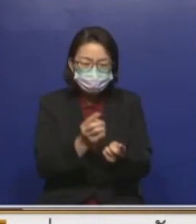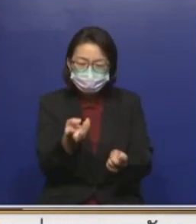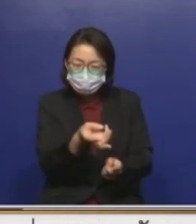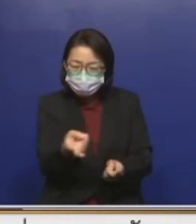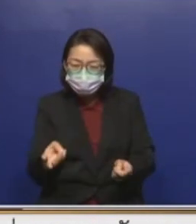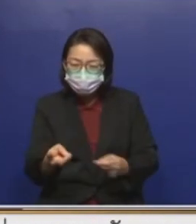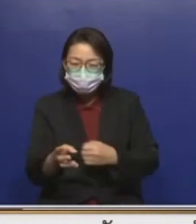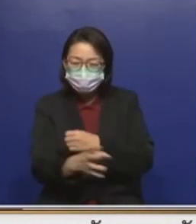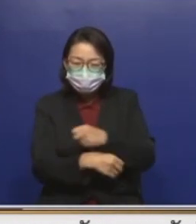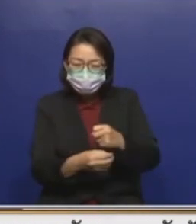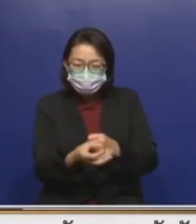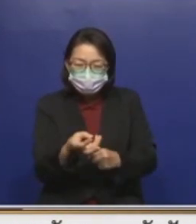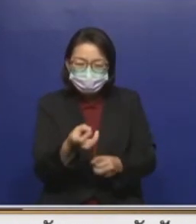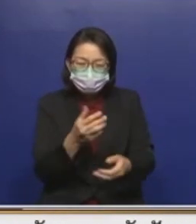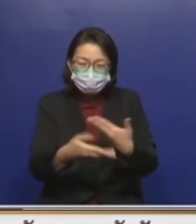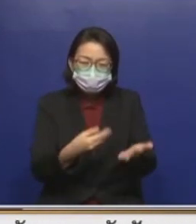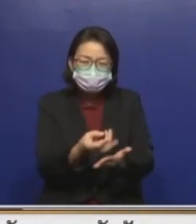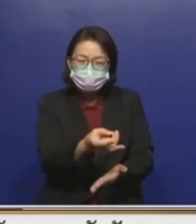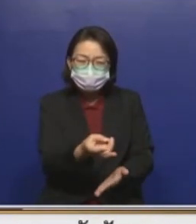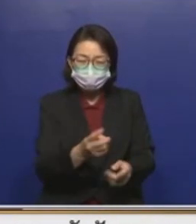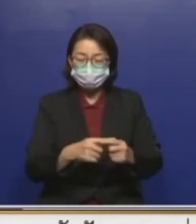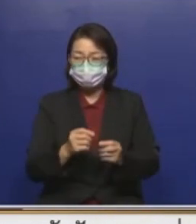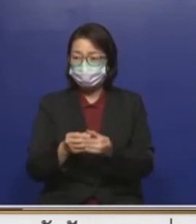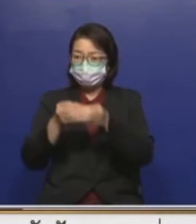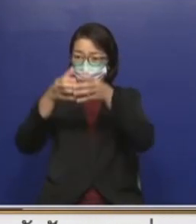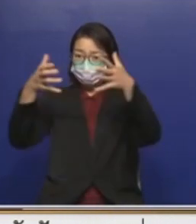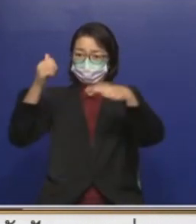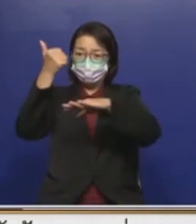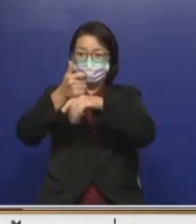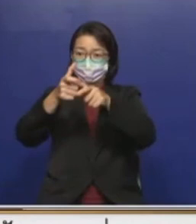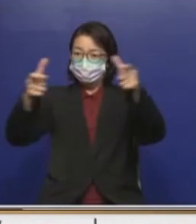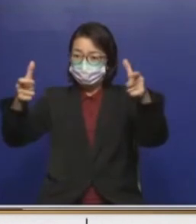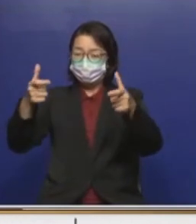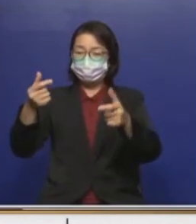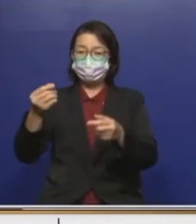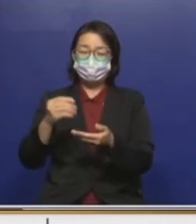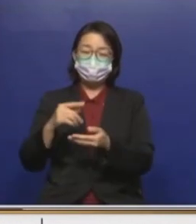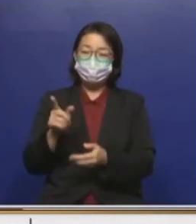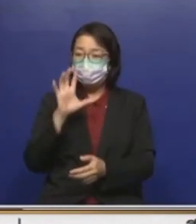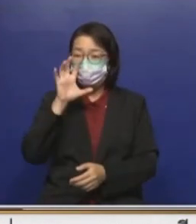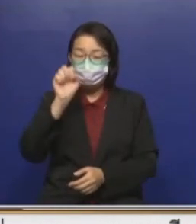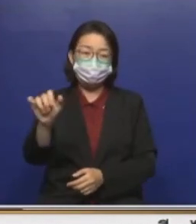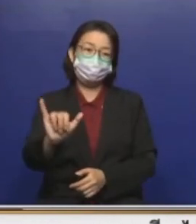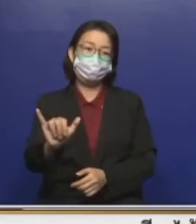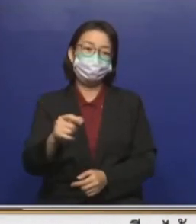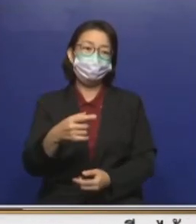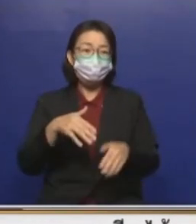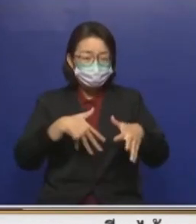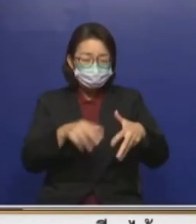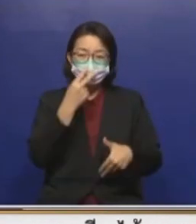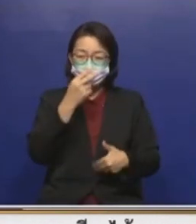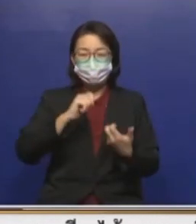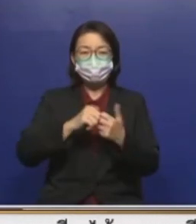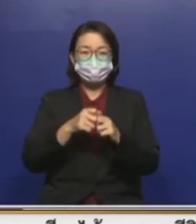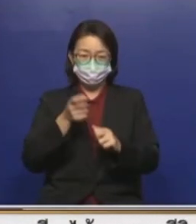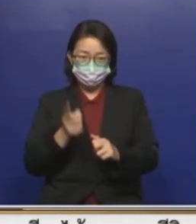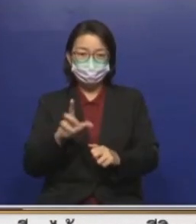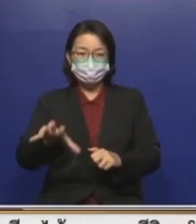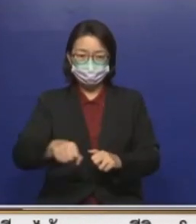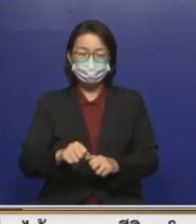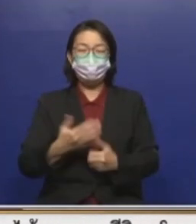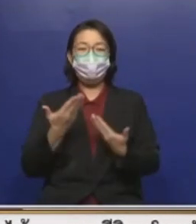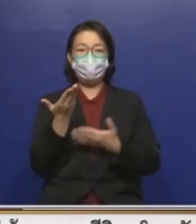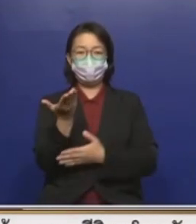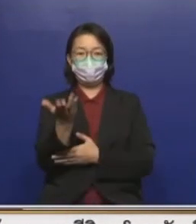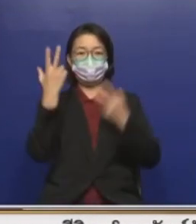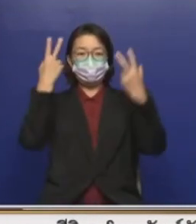ประชาชนยังรู้เลยค่ะว่าต้นสายปลายเหตุของปัญหายาเสพติดคืออะไรนะคะนายกรัฐมนตรีต้องลงไปฟังเอง